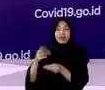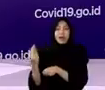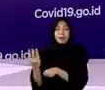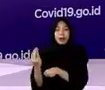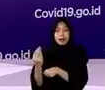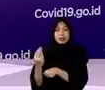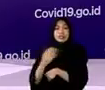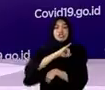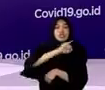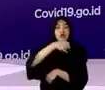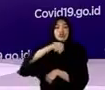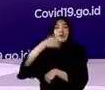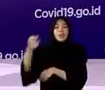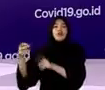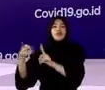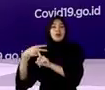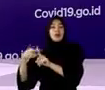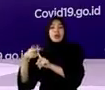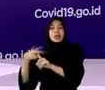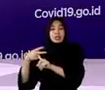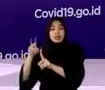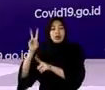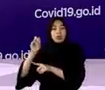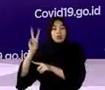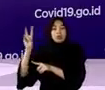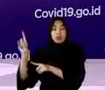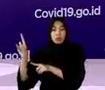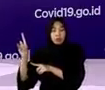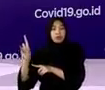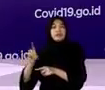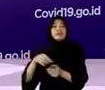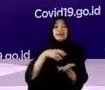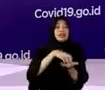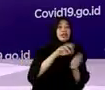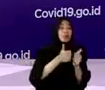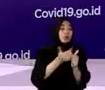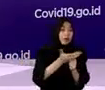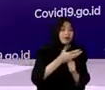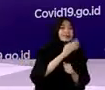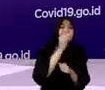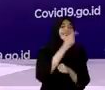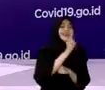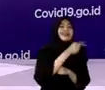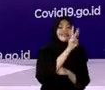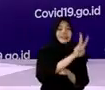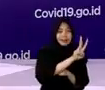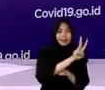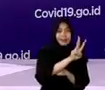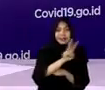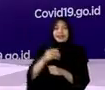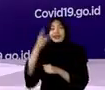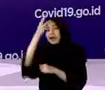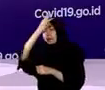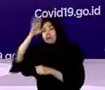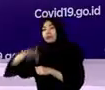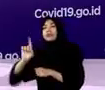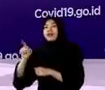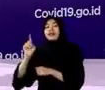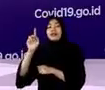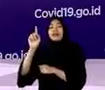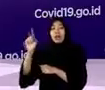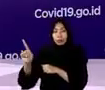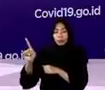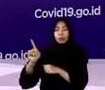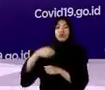Februari 2021, yaitu 3 sampel di DKI Jakarta, 1 Kalimantan Selatan, 1